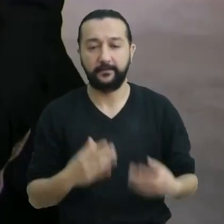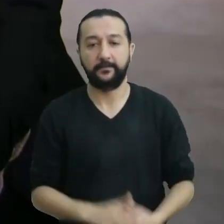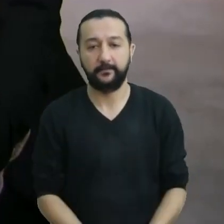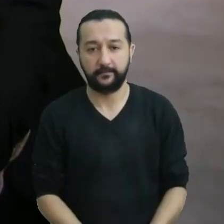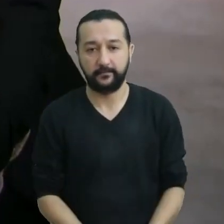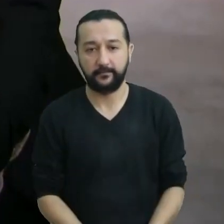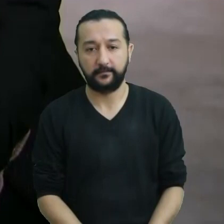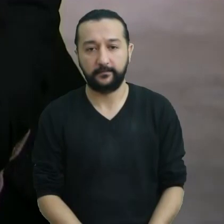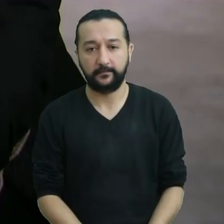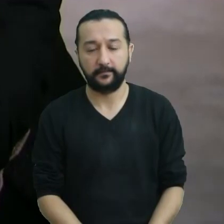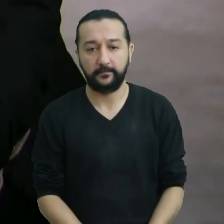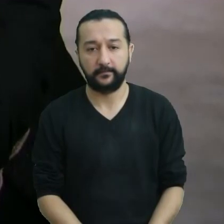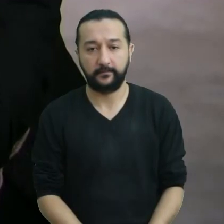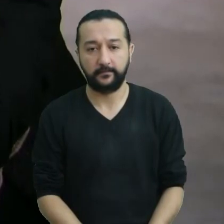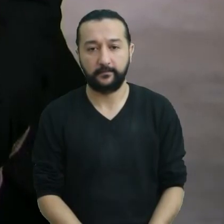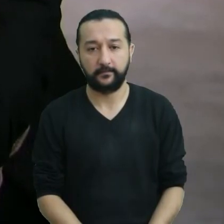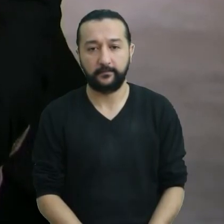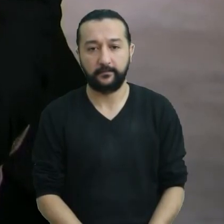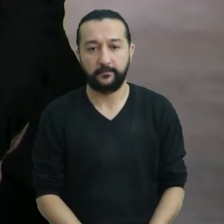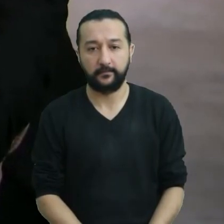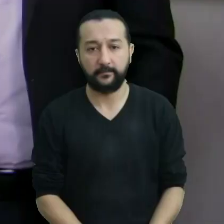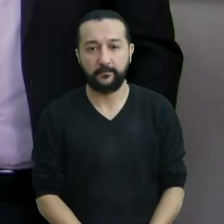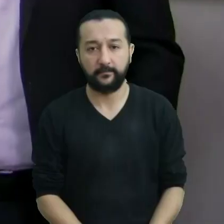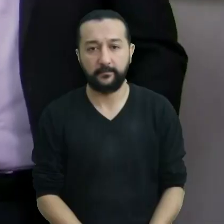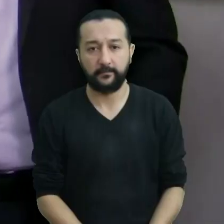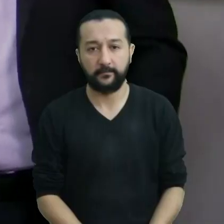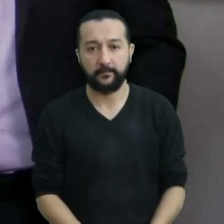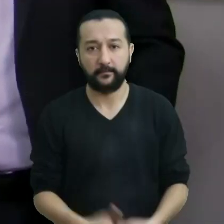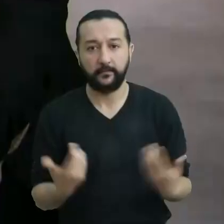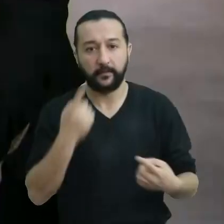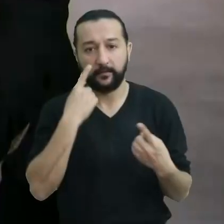edin. Yavaşça kapattı gözlerini, başı yana düştü.